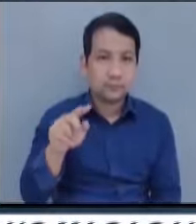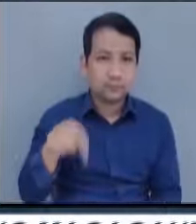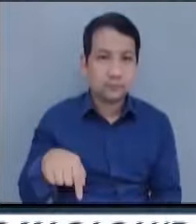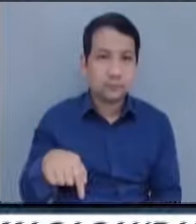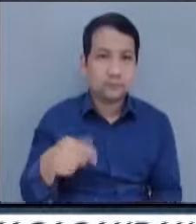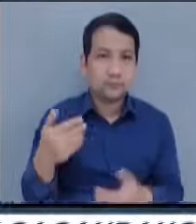Pilipinas